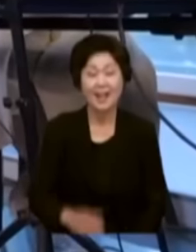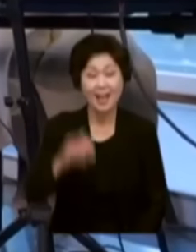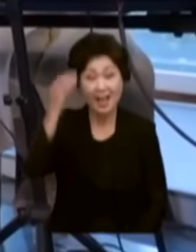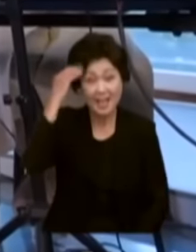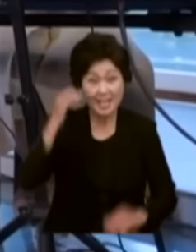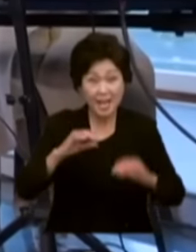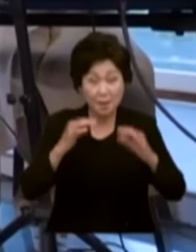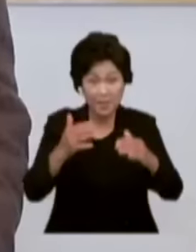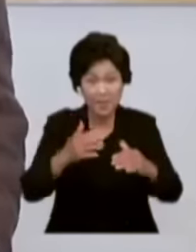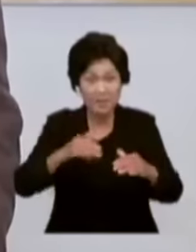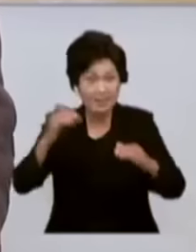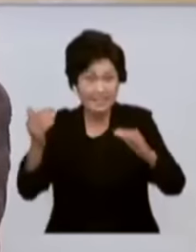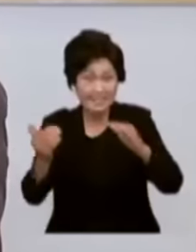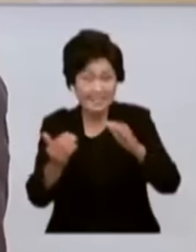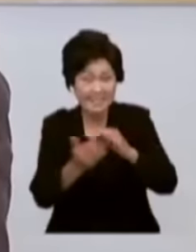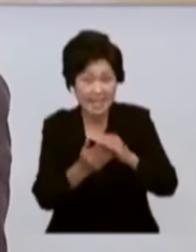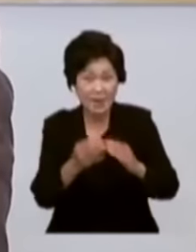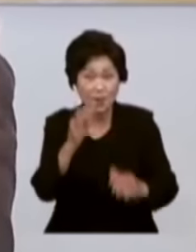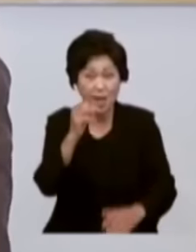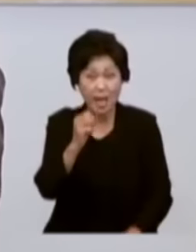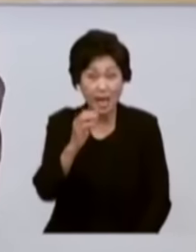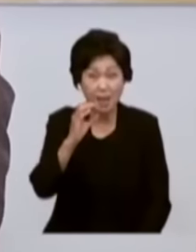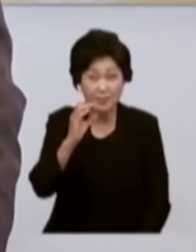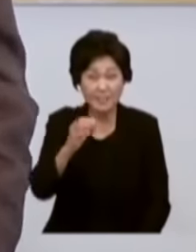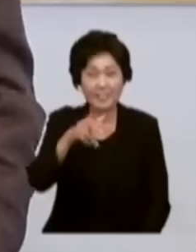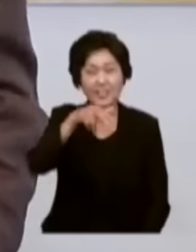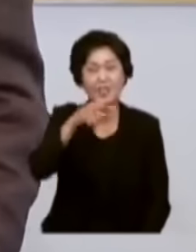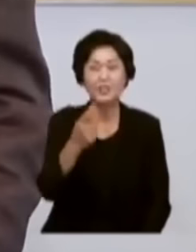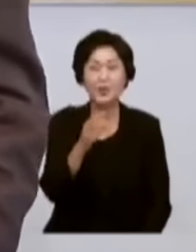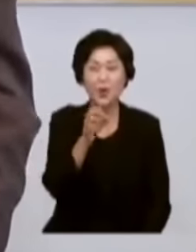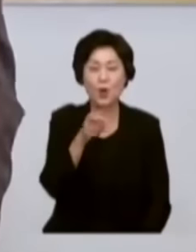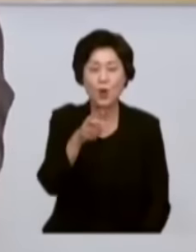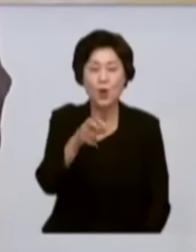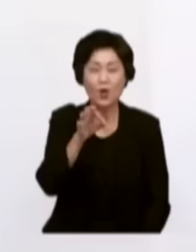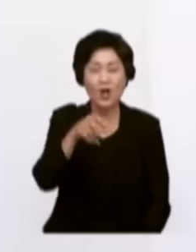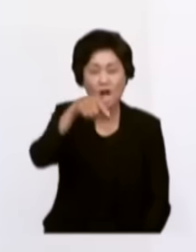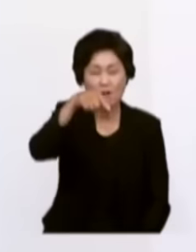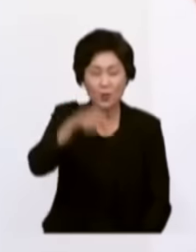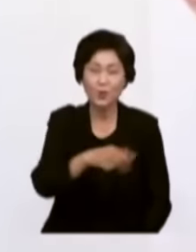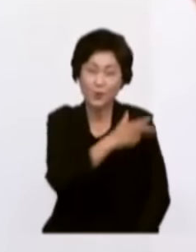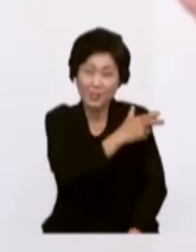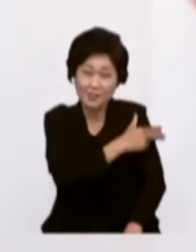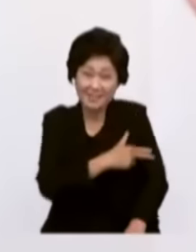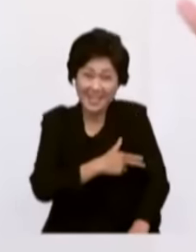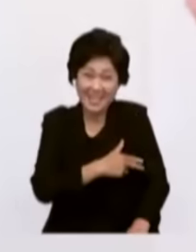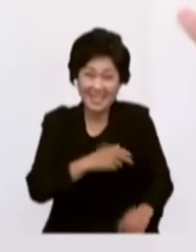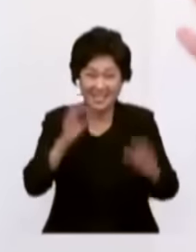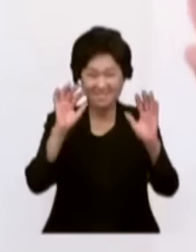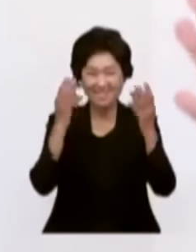대한민국 최고의 MC 오! 조영구 집사님. 이야.